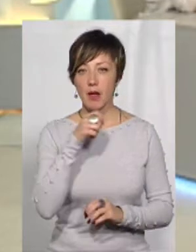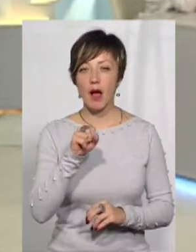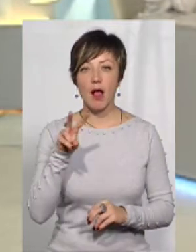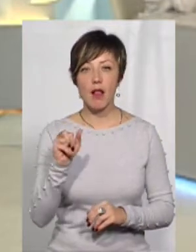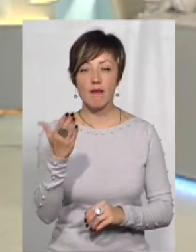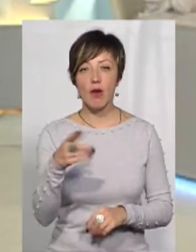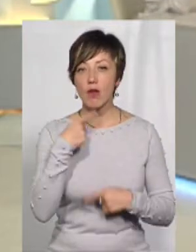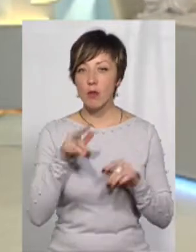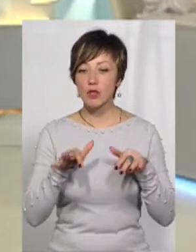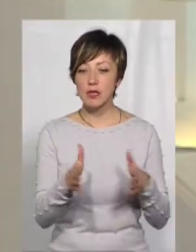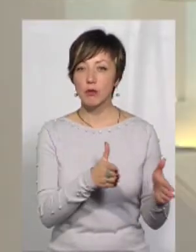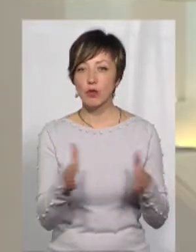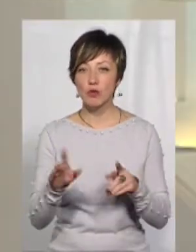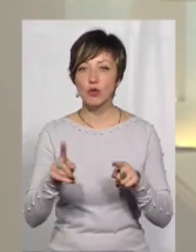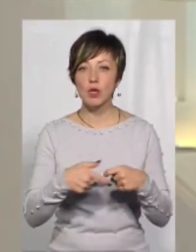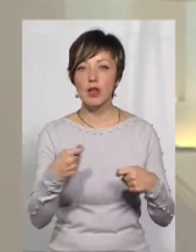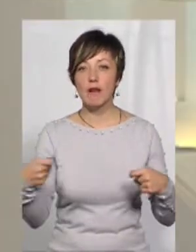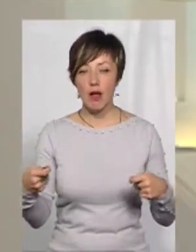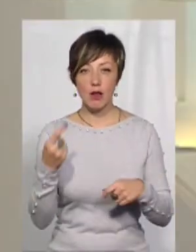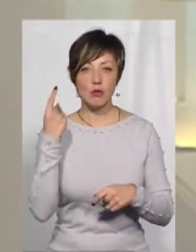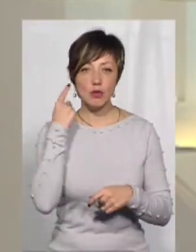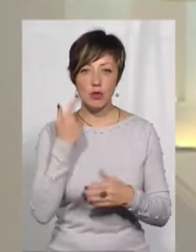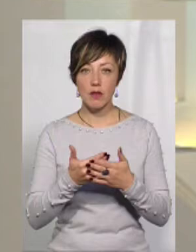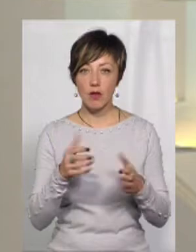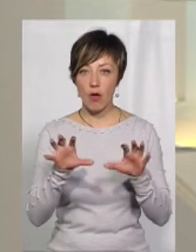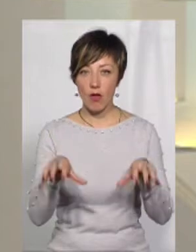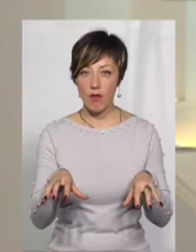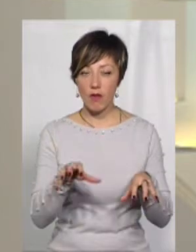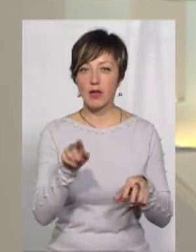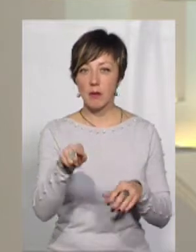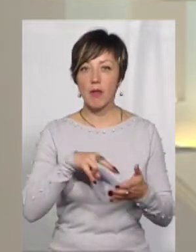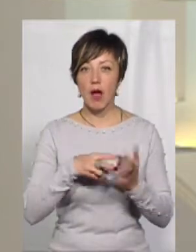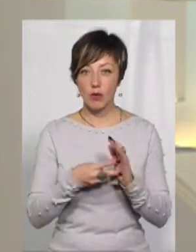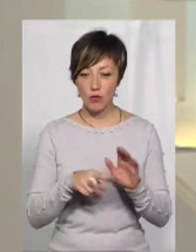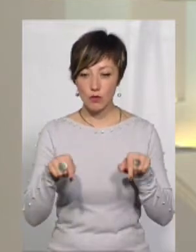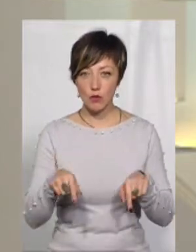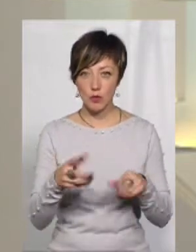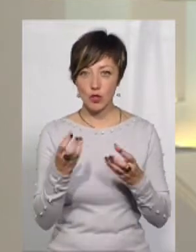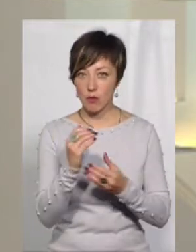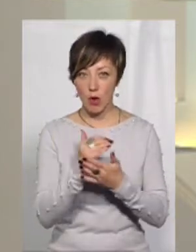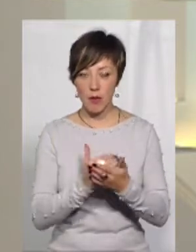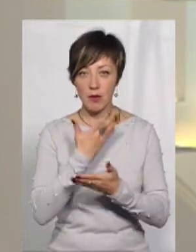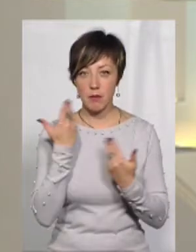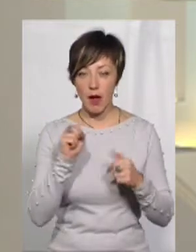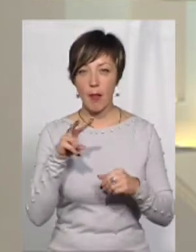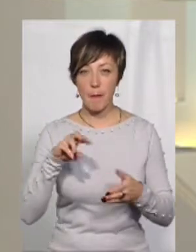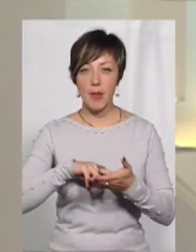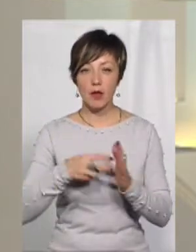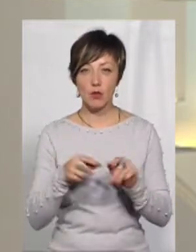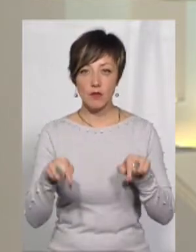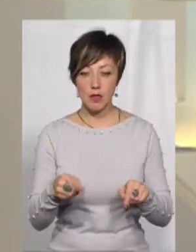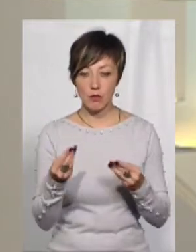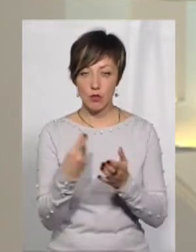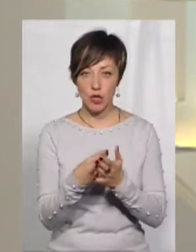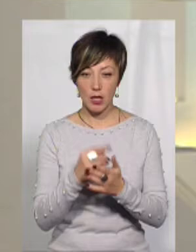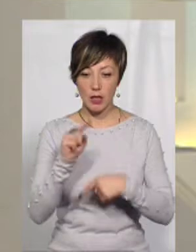ви говорили, що цей процес підготовчий дуже тривалий. Ми почули від Ленковецького голови, що планують вони вже в цьому, ще програми немає, але вже планують вони в